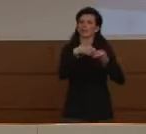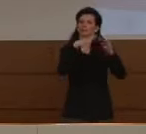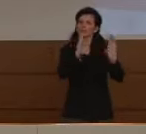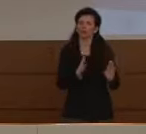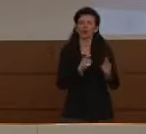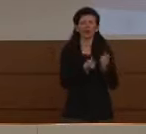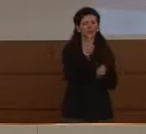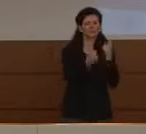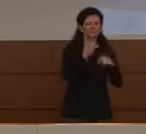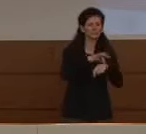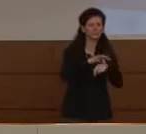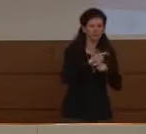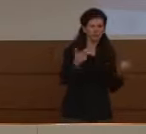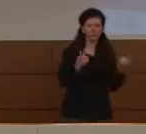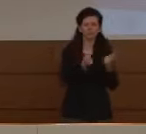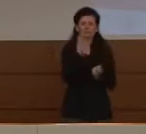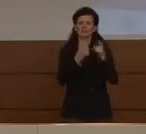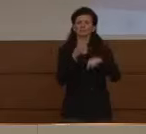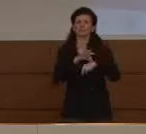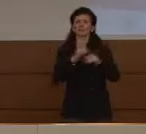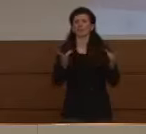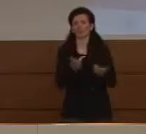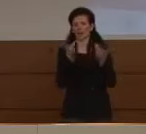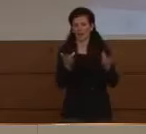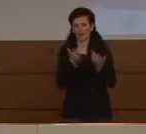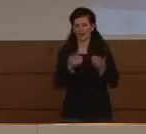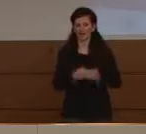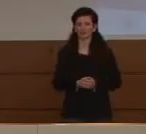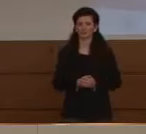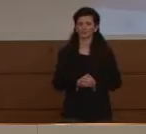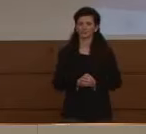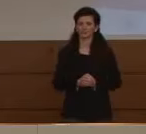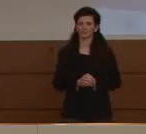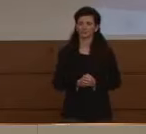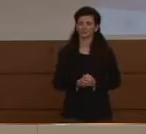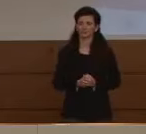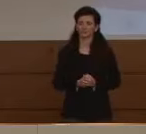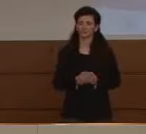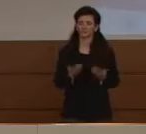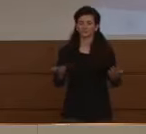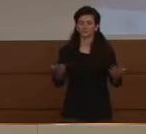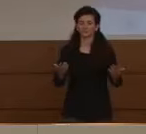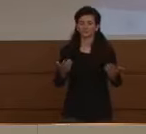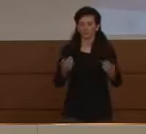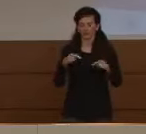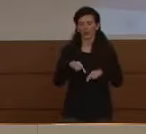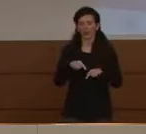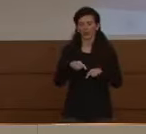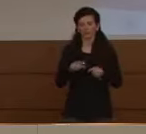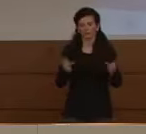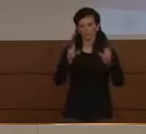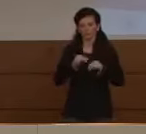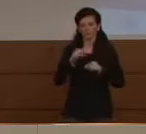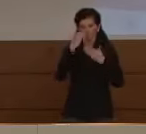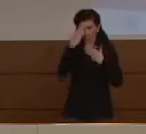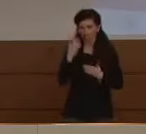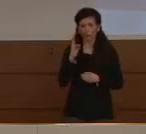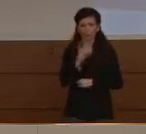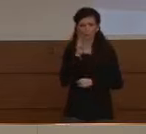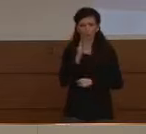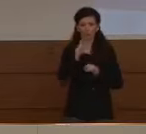e con sintomi lievi oggi registriamo ancora purtroppo un numero di deceduti di